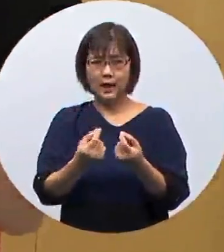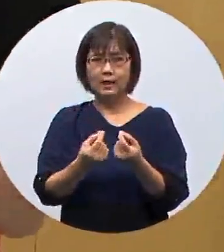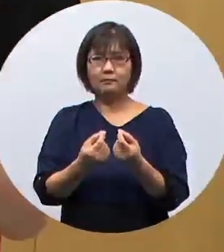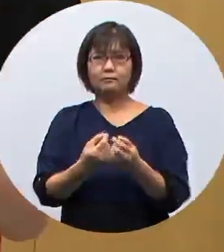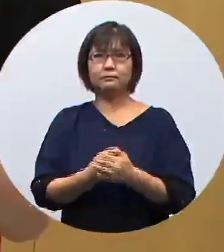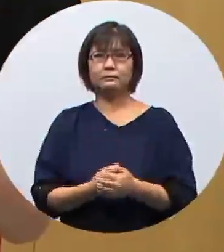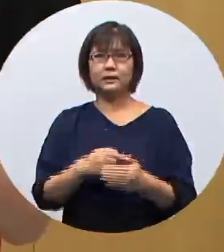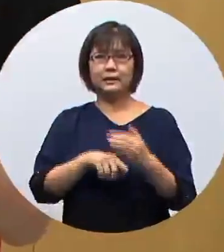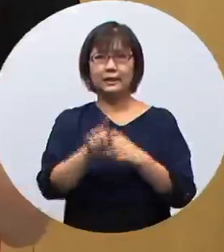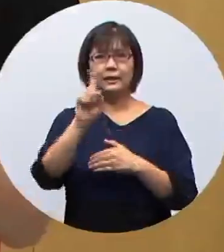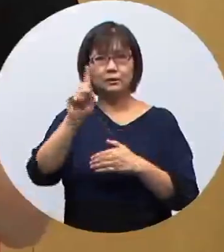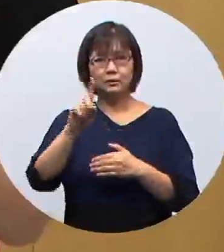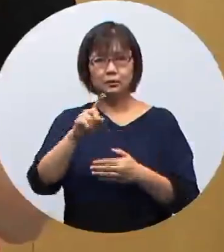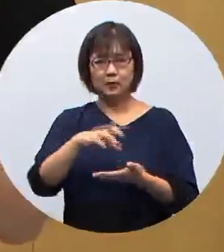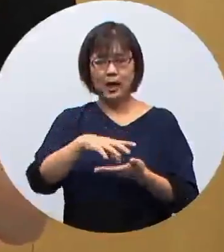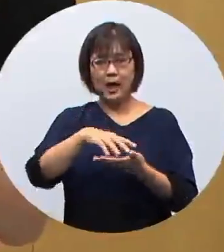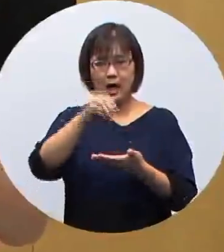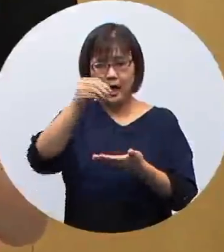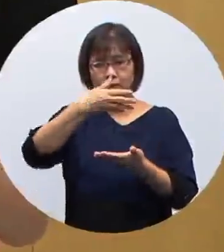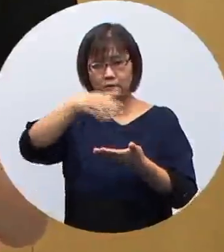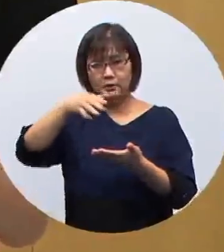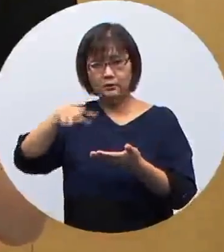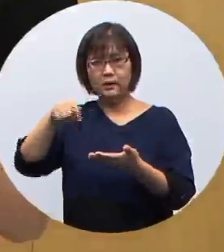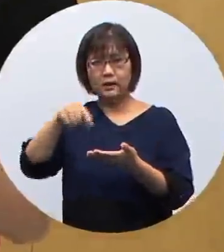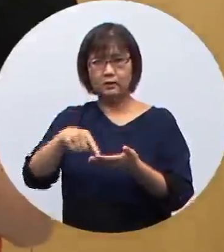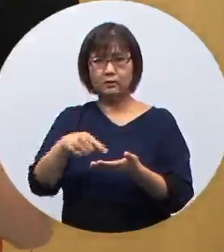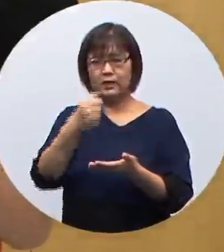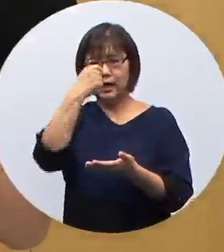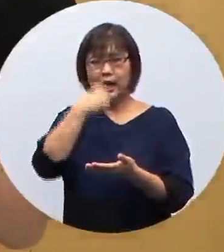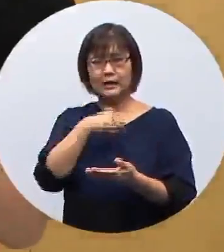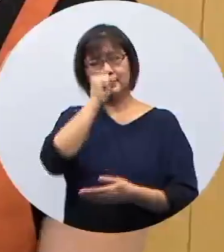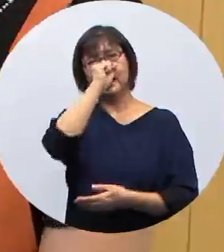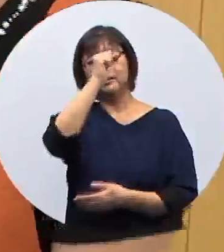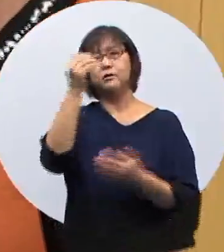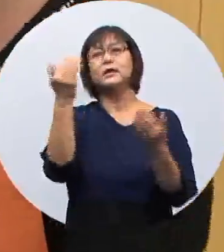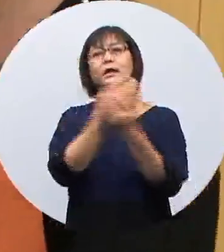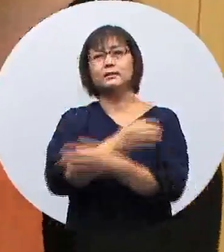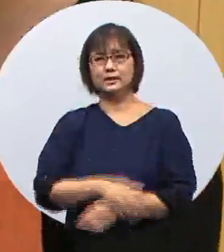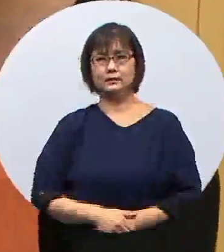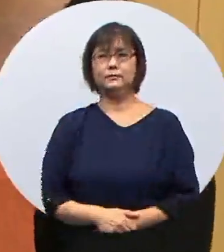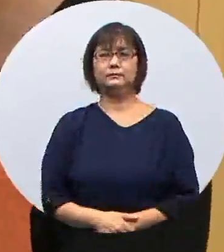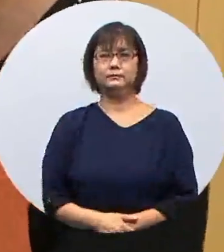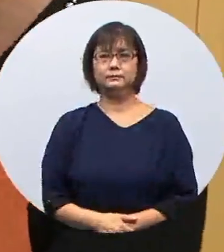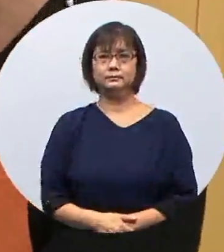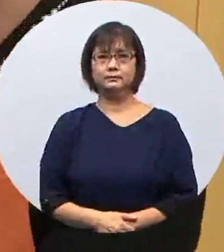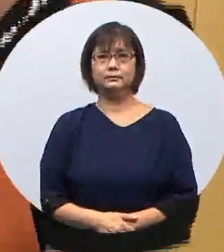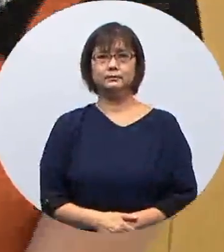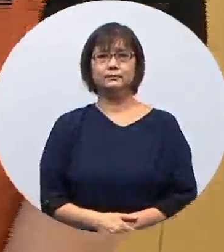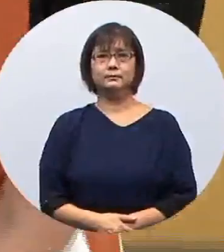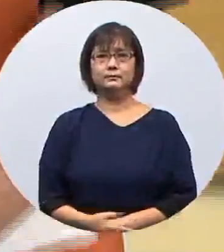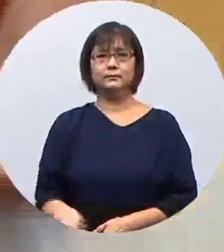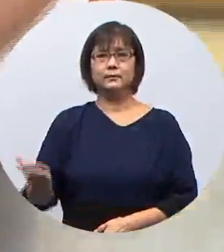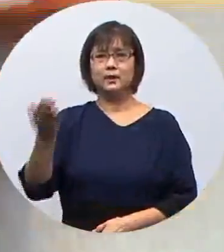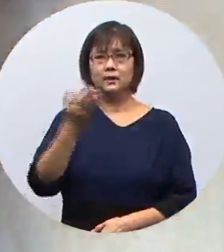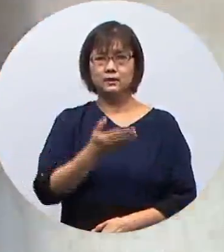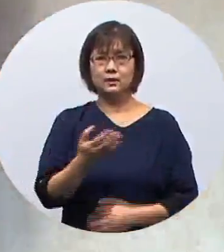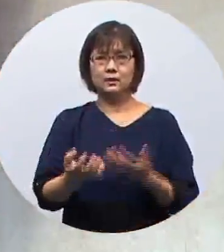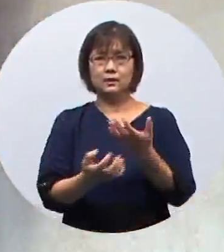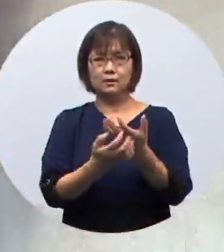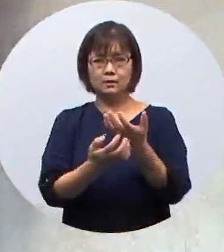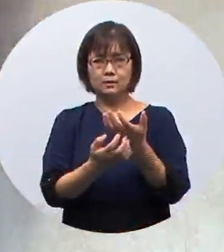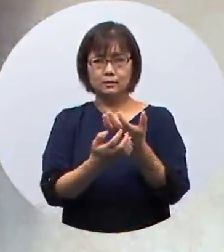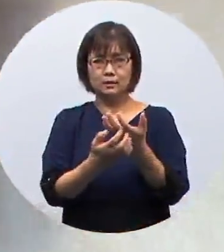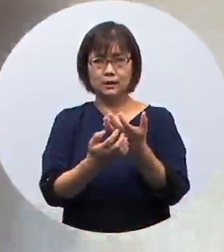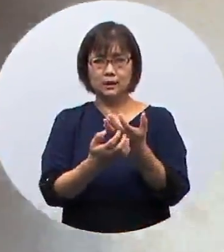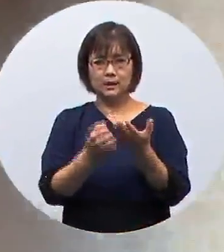ると水分が飛んで味が凝縮されます。では蒸し上がった茶碗蒸しにオクラをのけてい